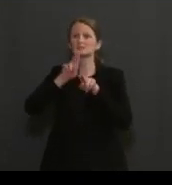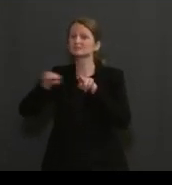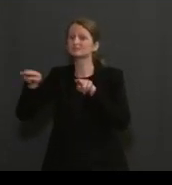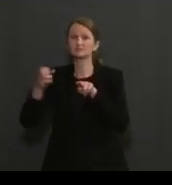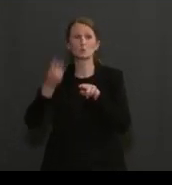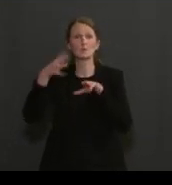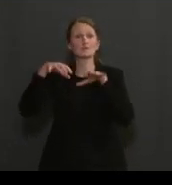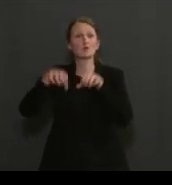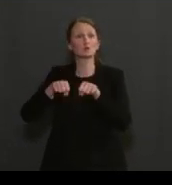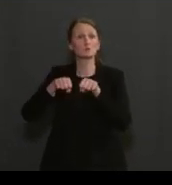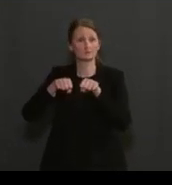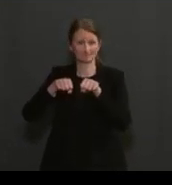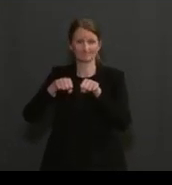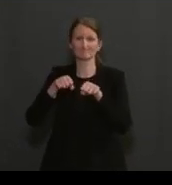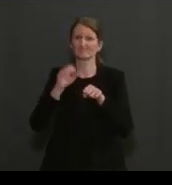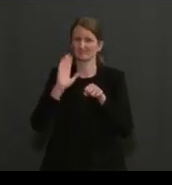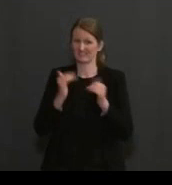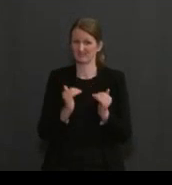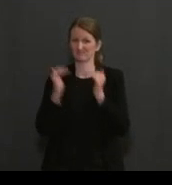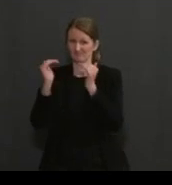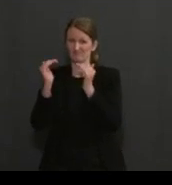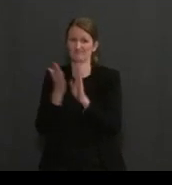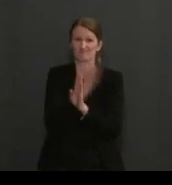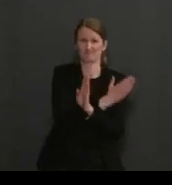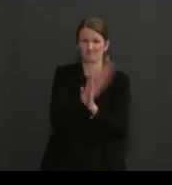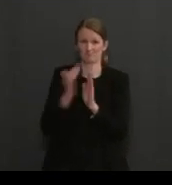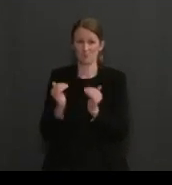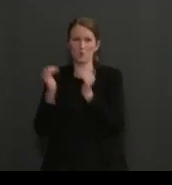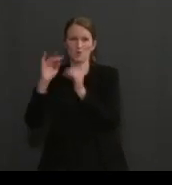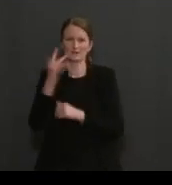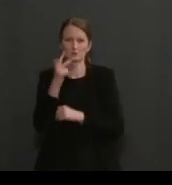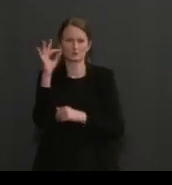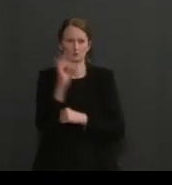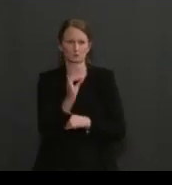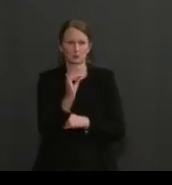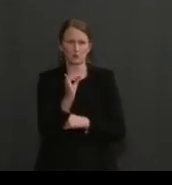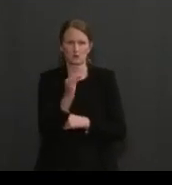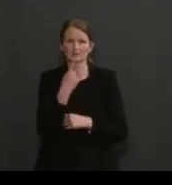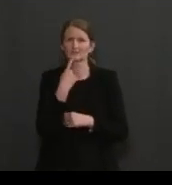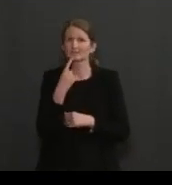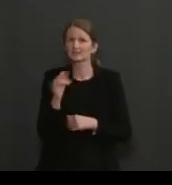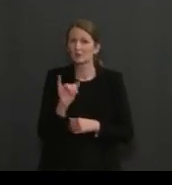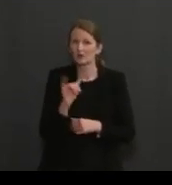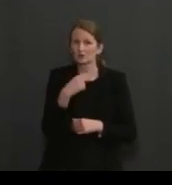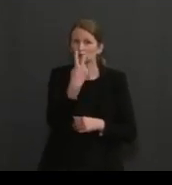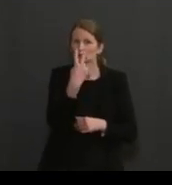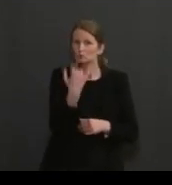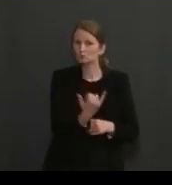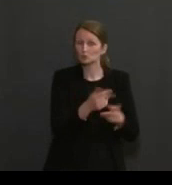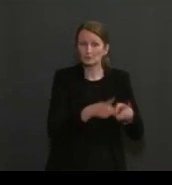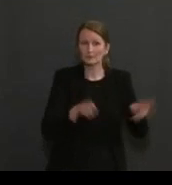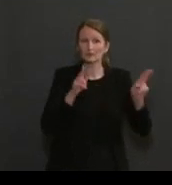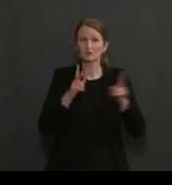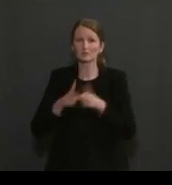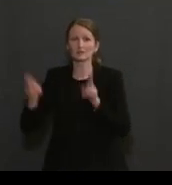base hebdomadaire, mais ceci implique un doublement tous les 12 jours. Vous avez remarqué que ceci est un chiffre plus